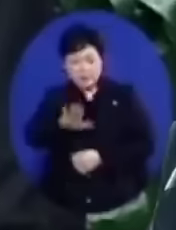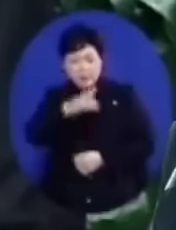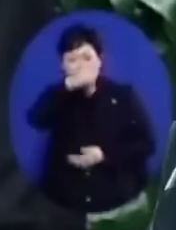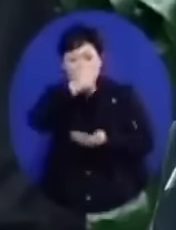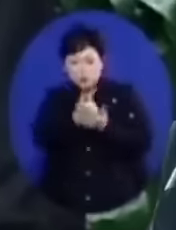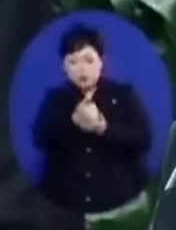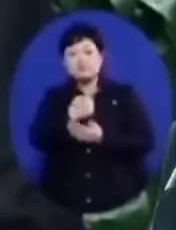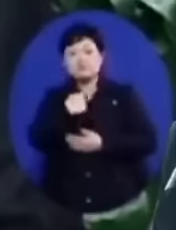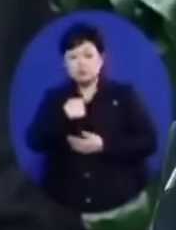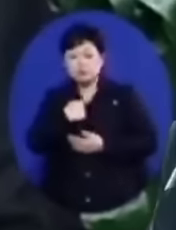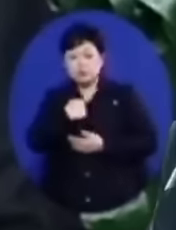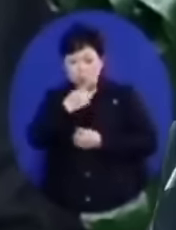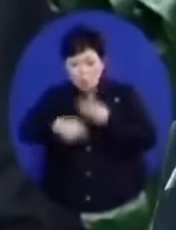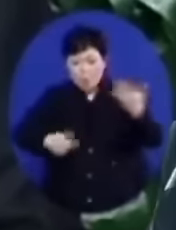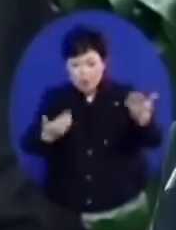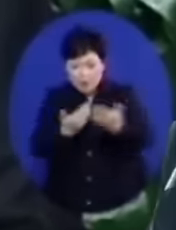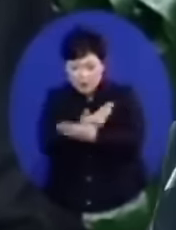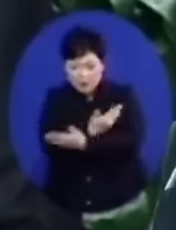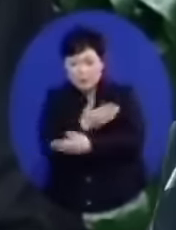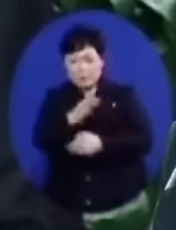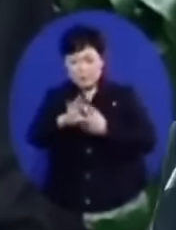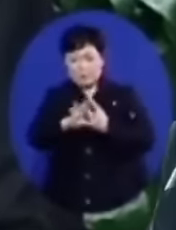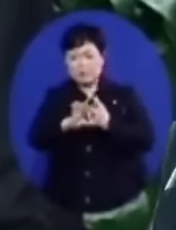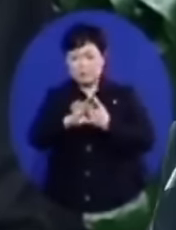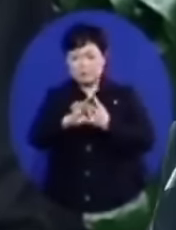회개하고 돌아서면 불쌍히 느낌을 받습니다.